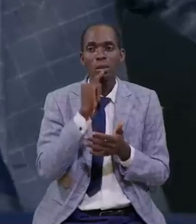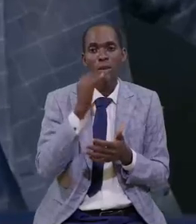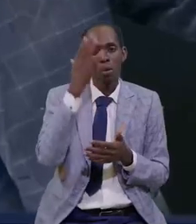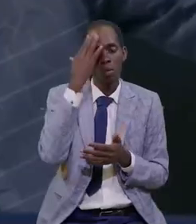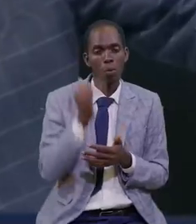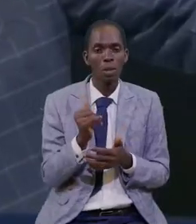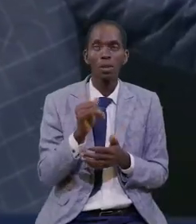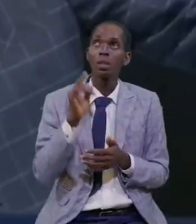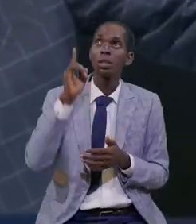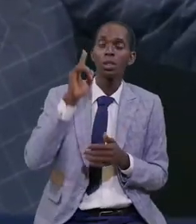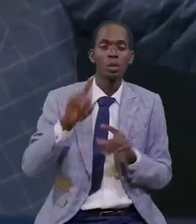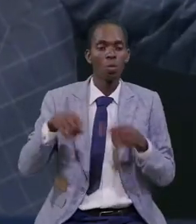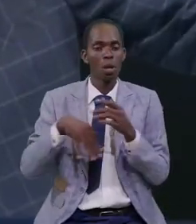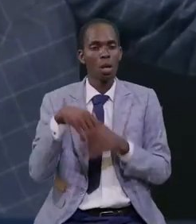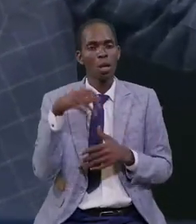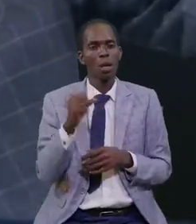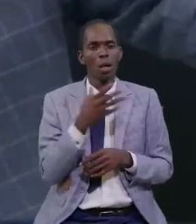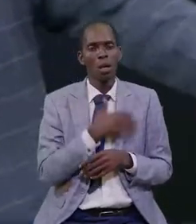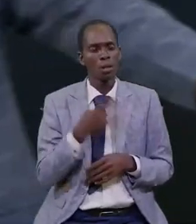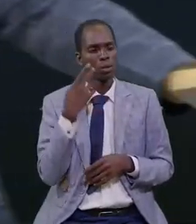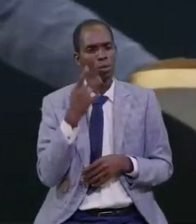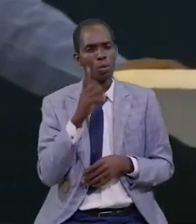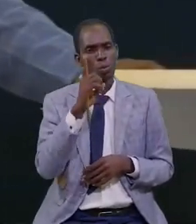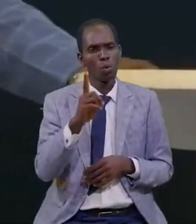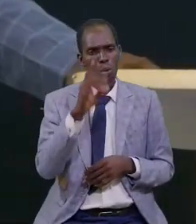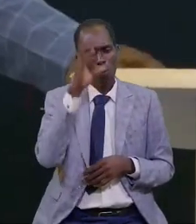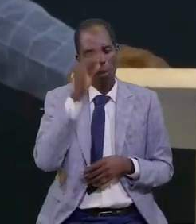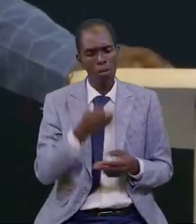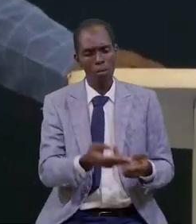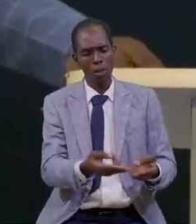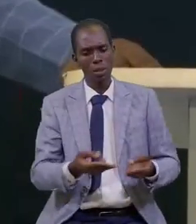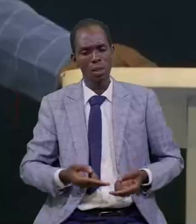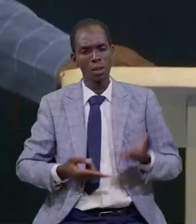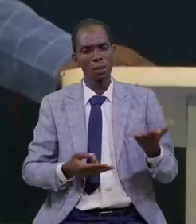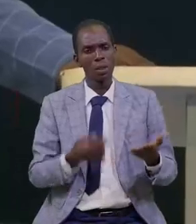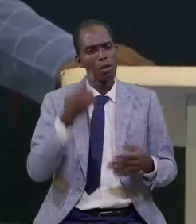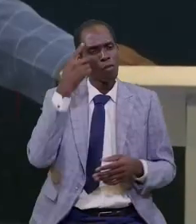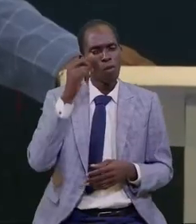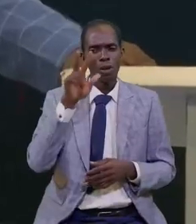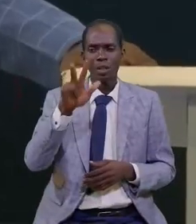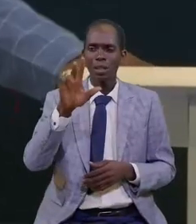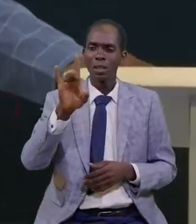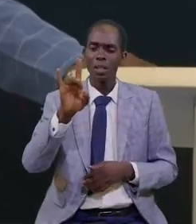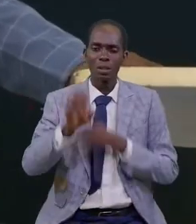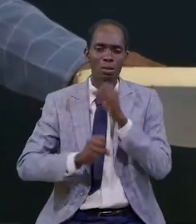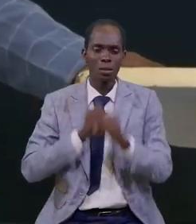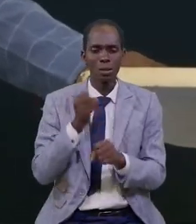vit un homme qui était couché il était là depuis 38 ans et Jésus lui a dit il y a une nécessité